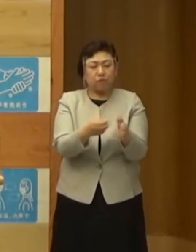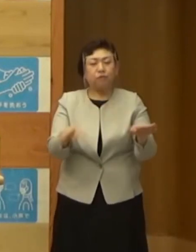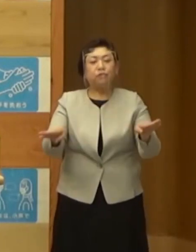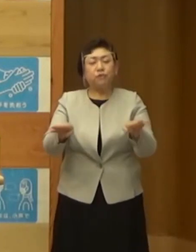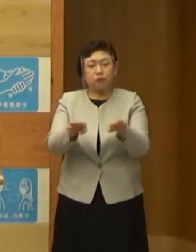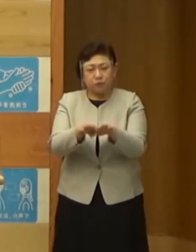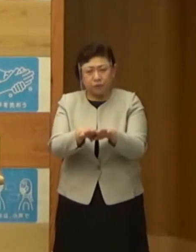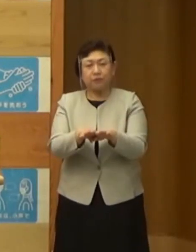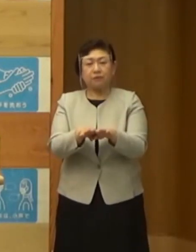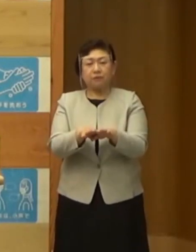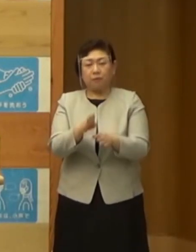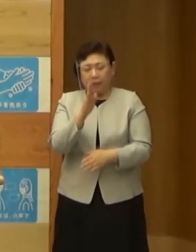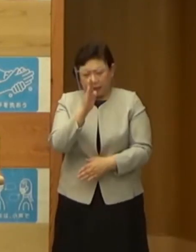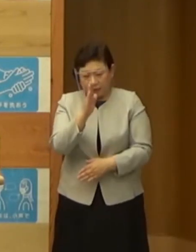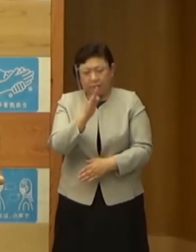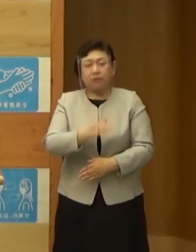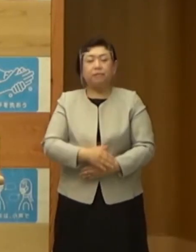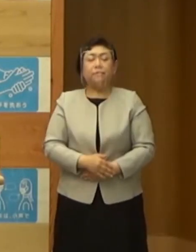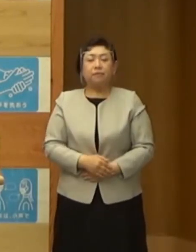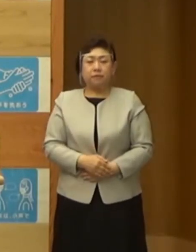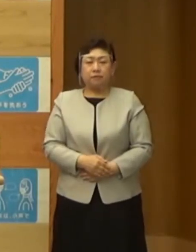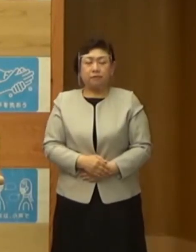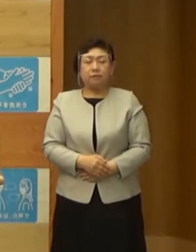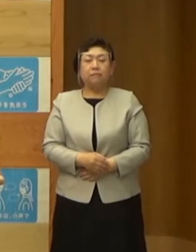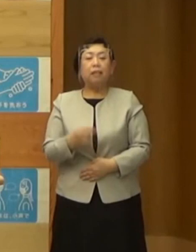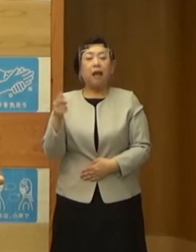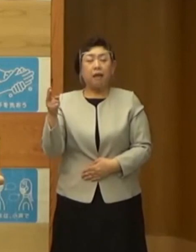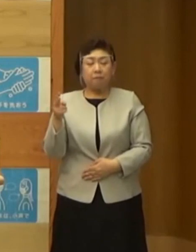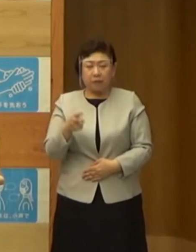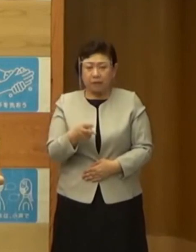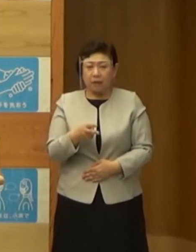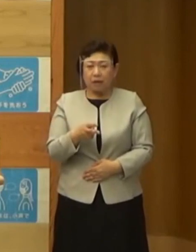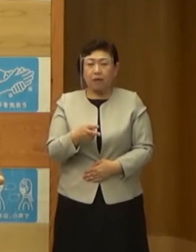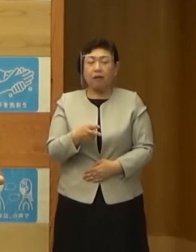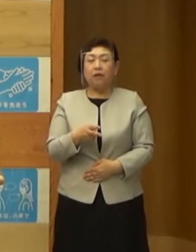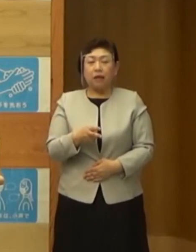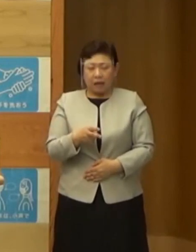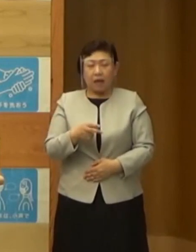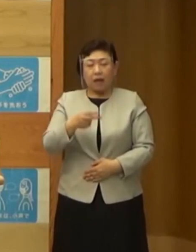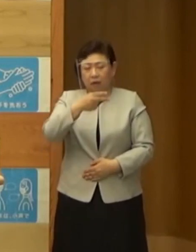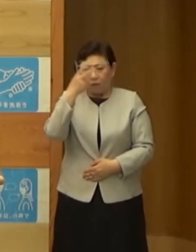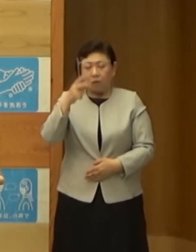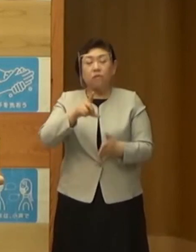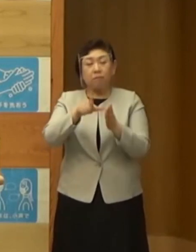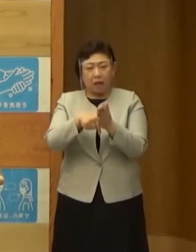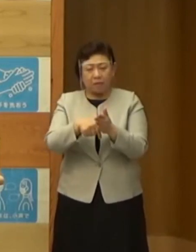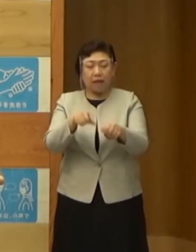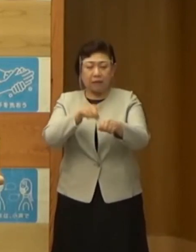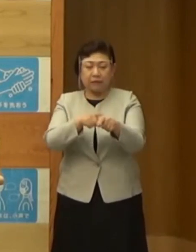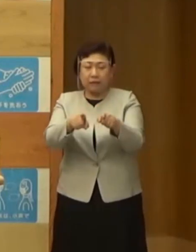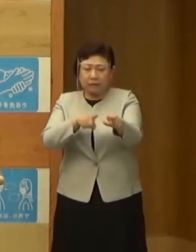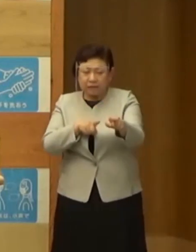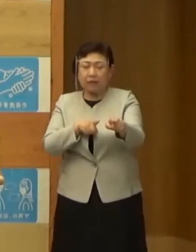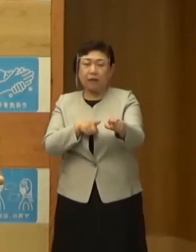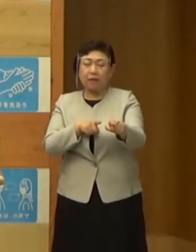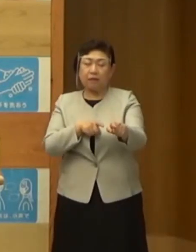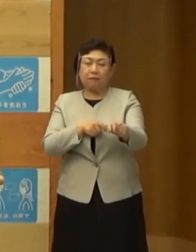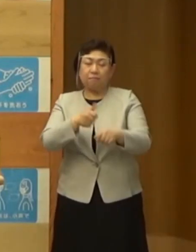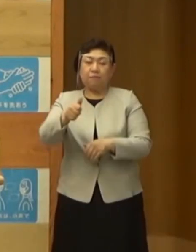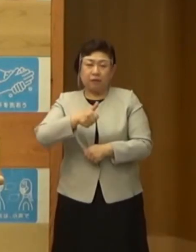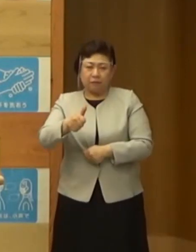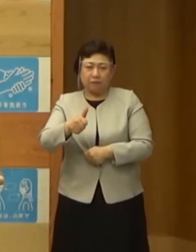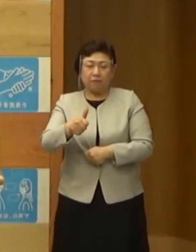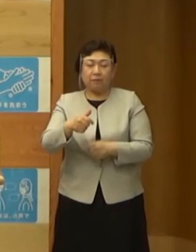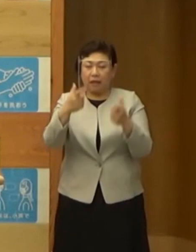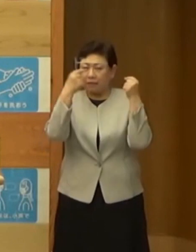いただきますようお願いいたします。また高校においては時差通学、大学においてはオンライン授